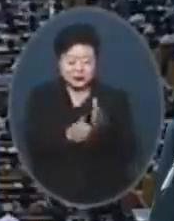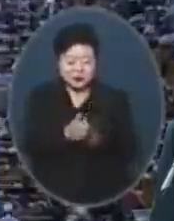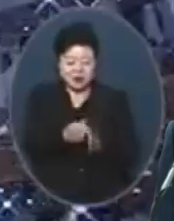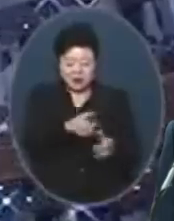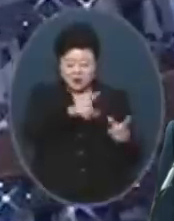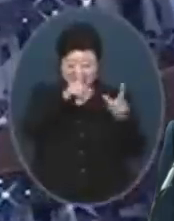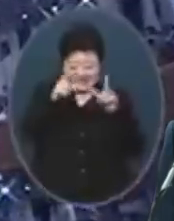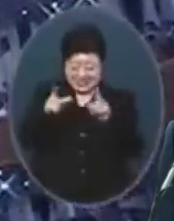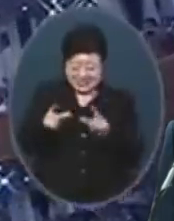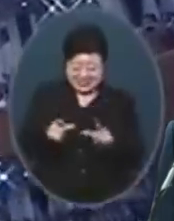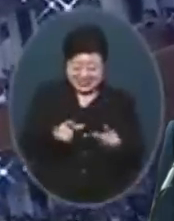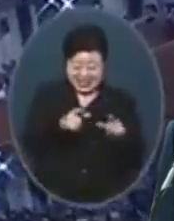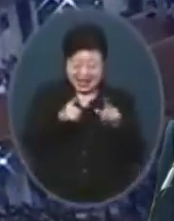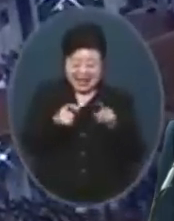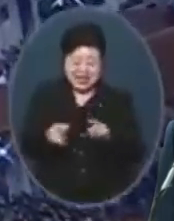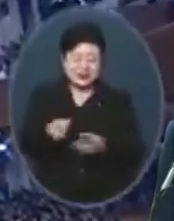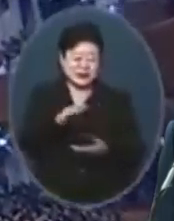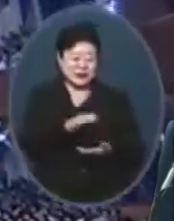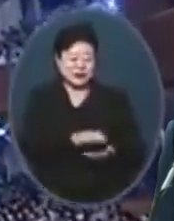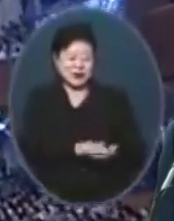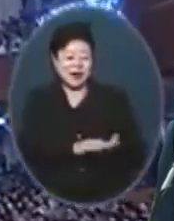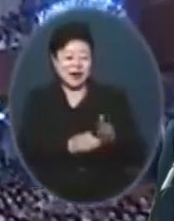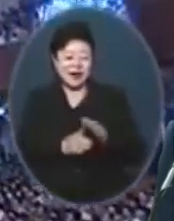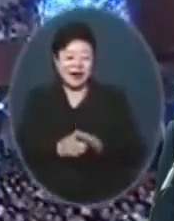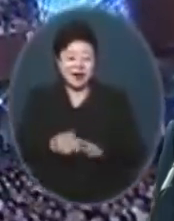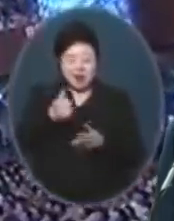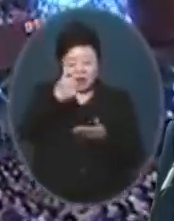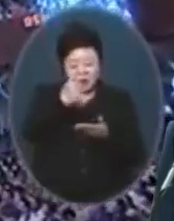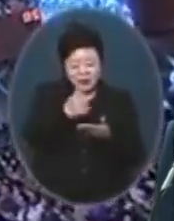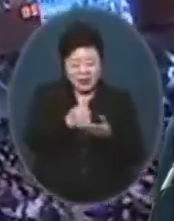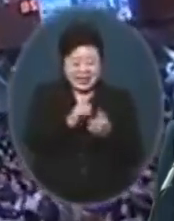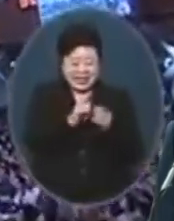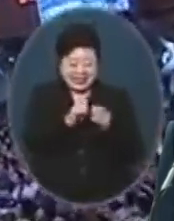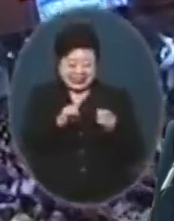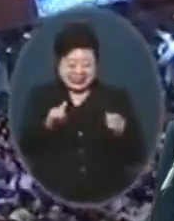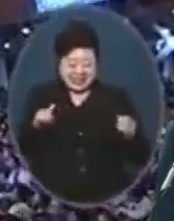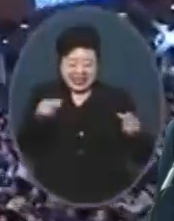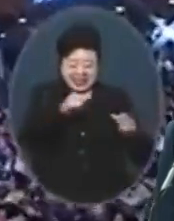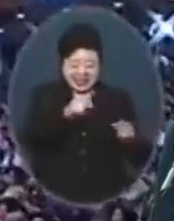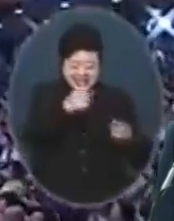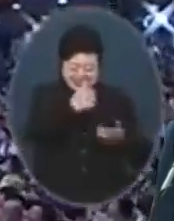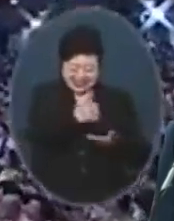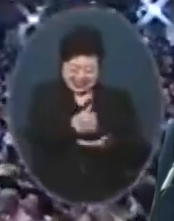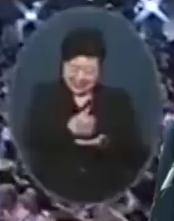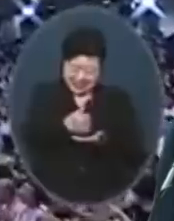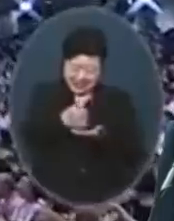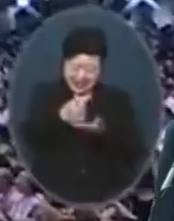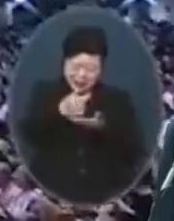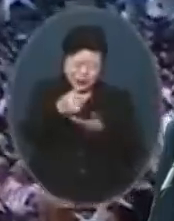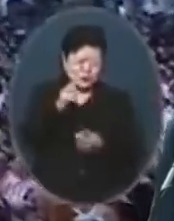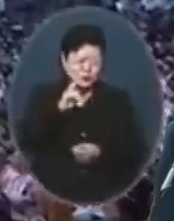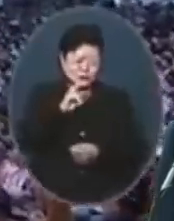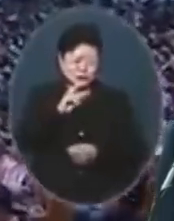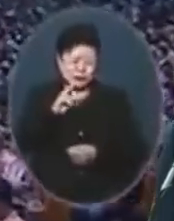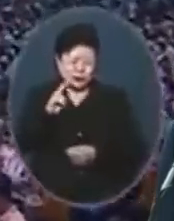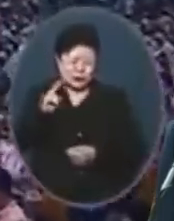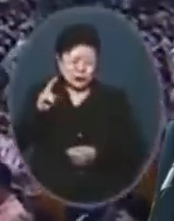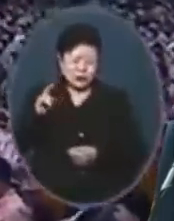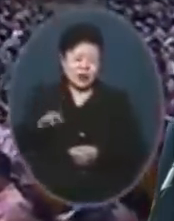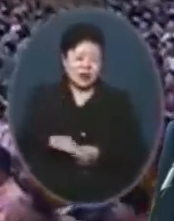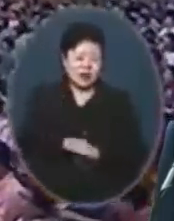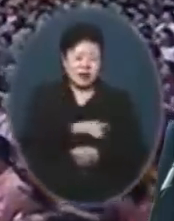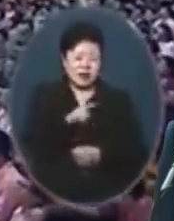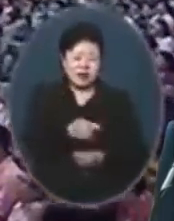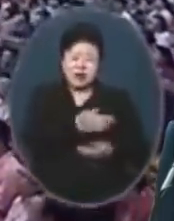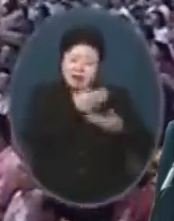주 없이 살 수 없네 때이네